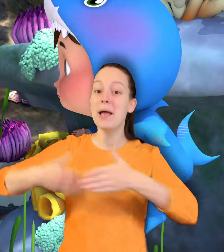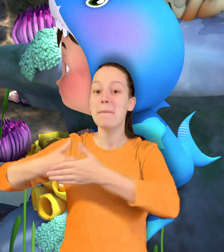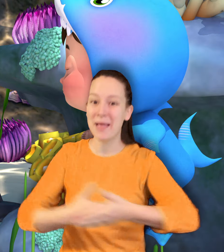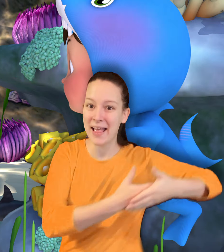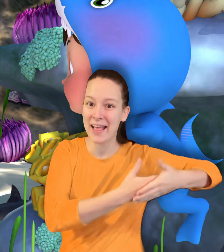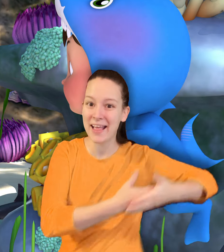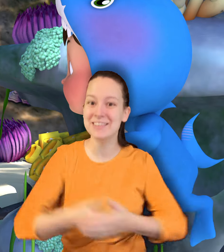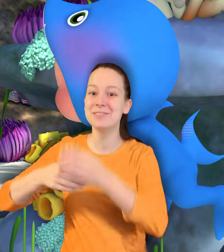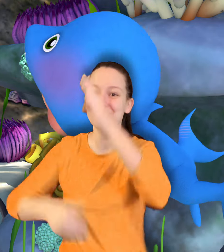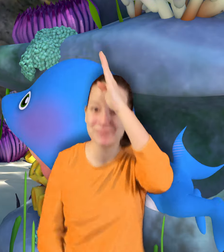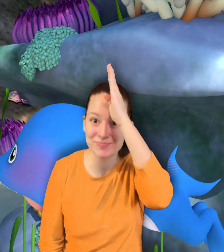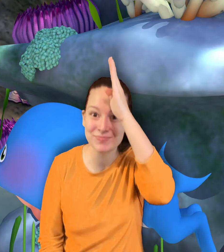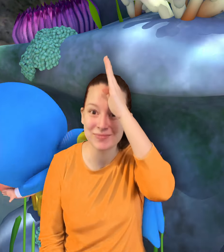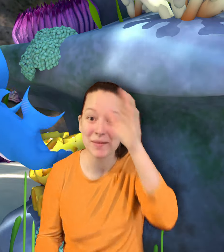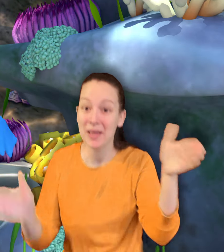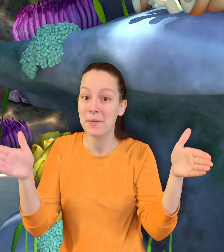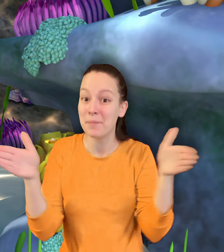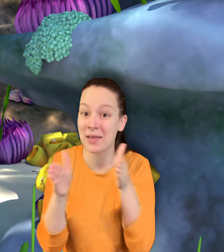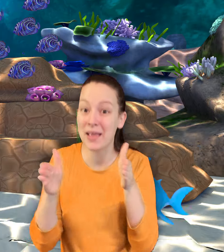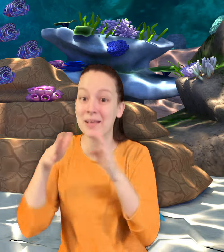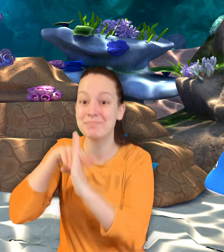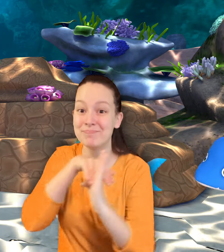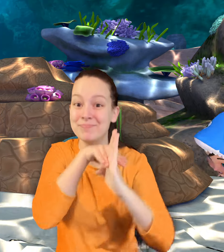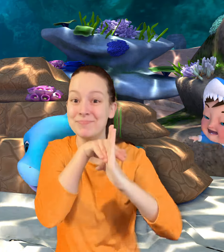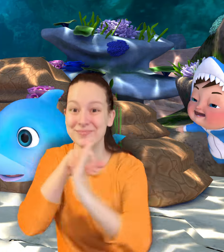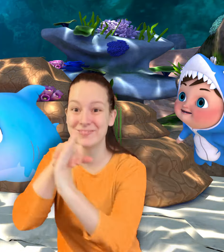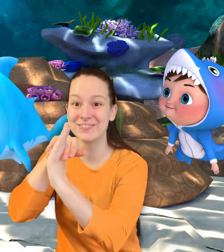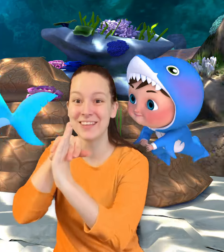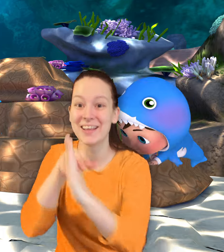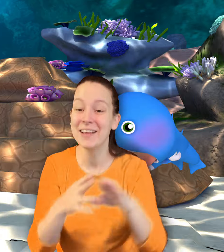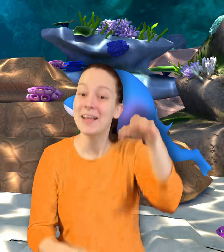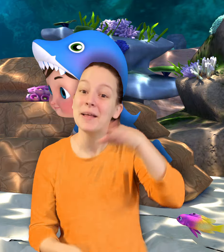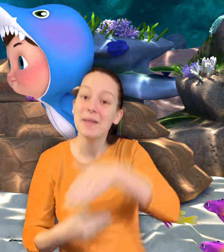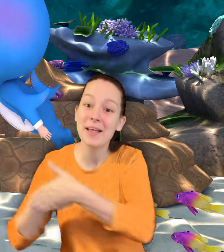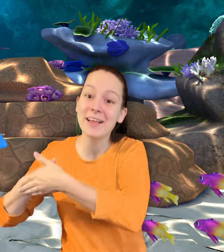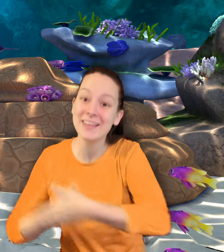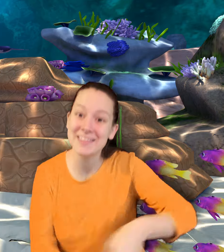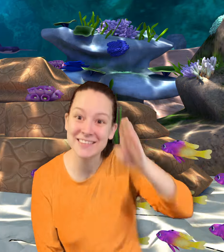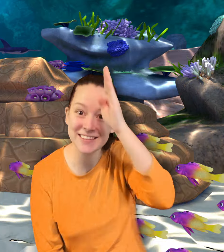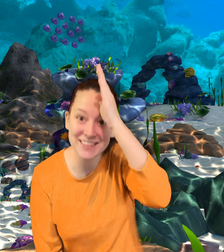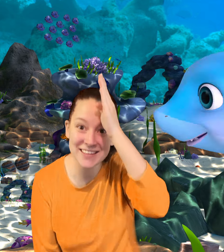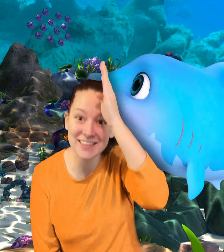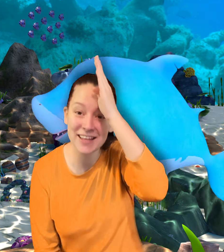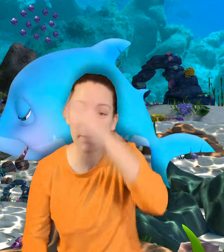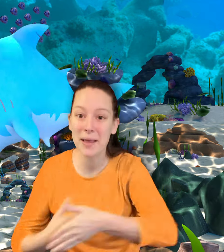チビザメチビザメチビザメ